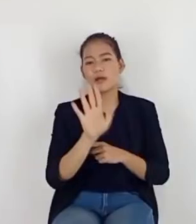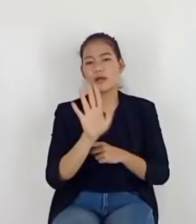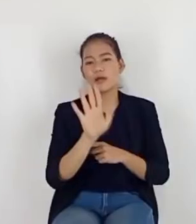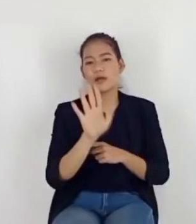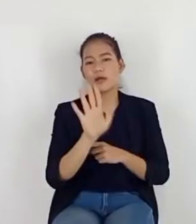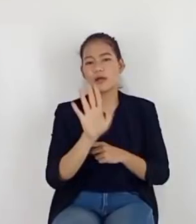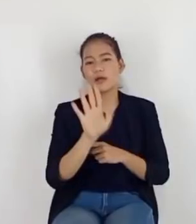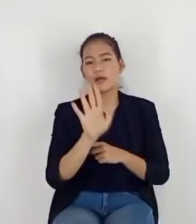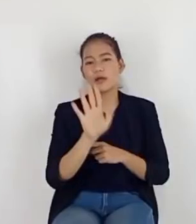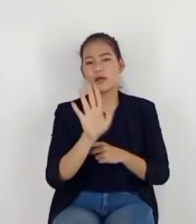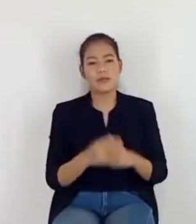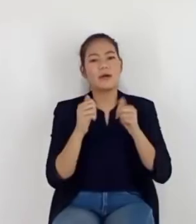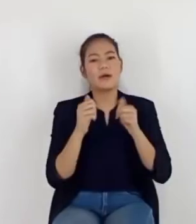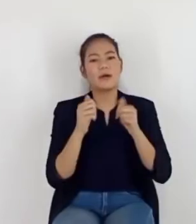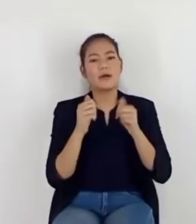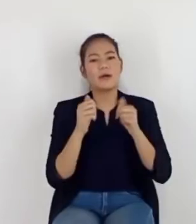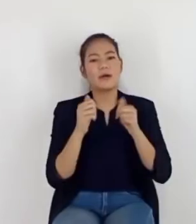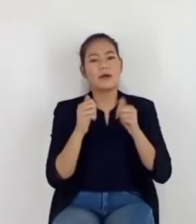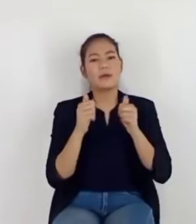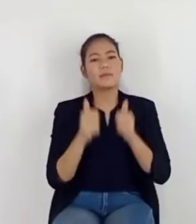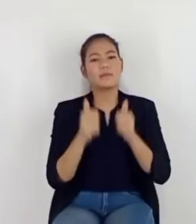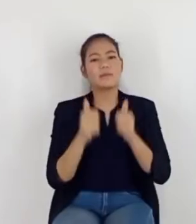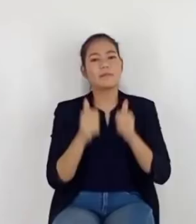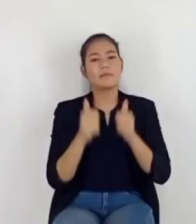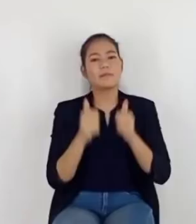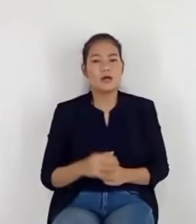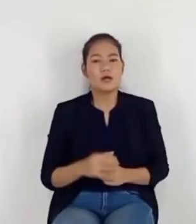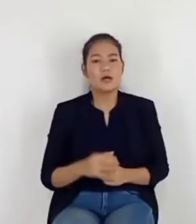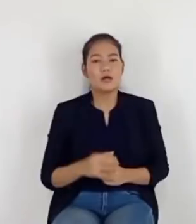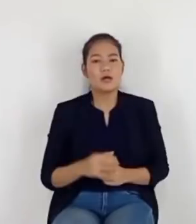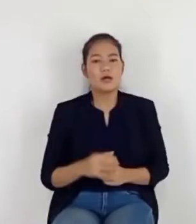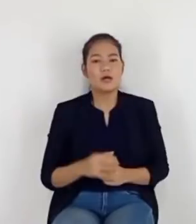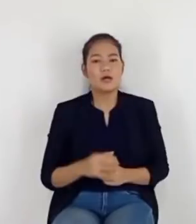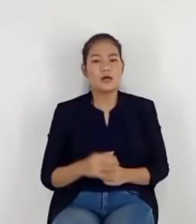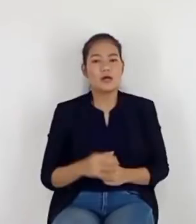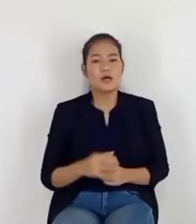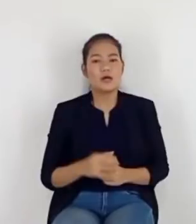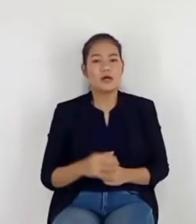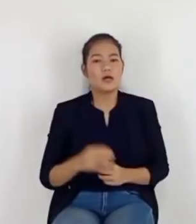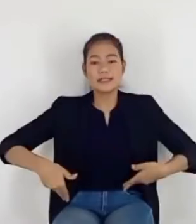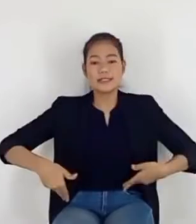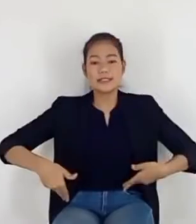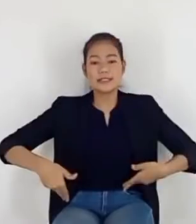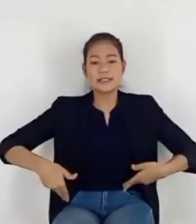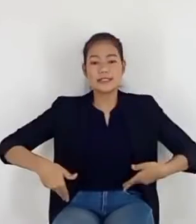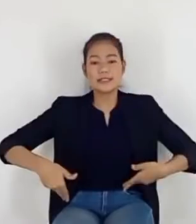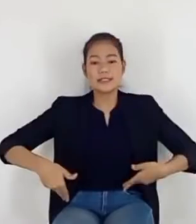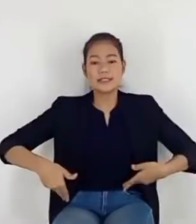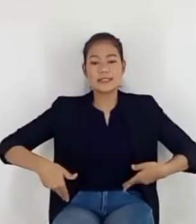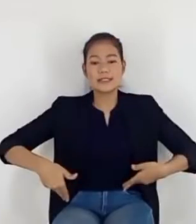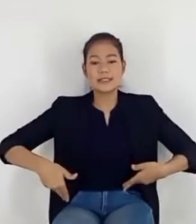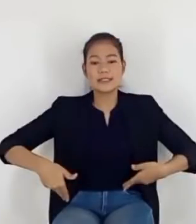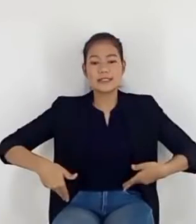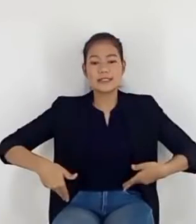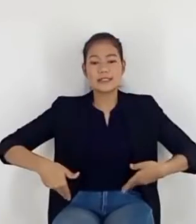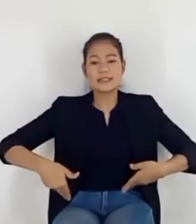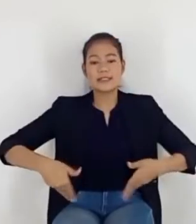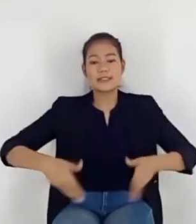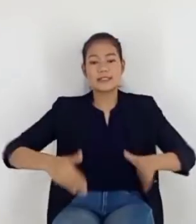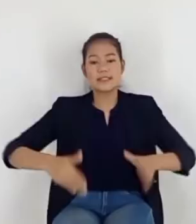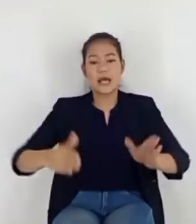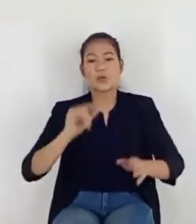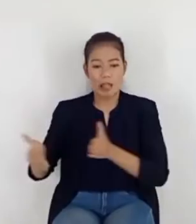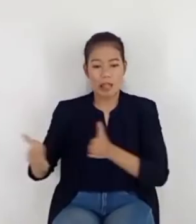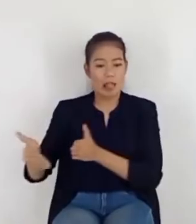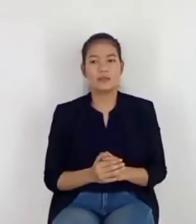Tuhan, luruskanlah jalan baginya." Demikianlah Yohanes Pembaptis tampil di padang gurun